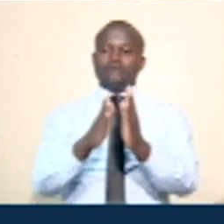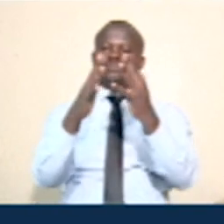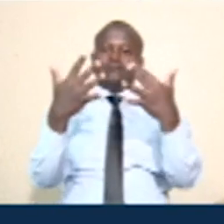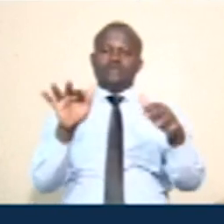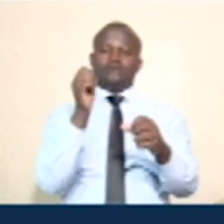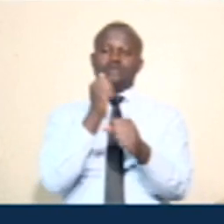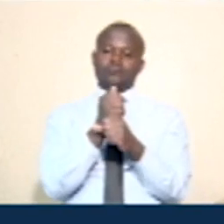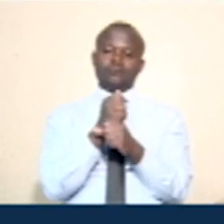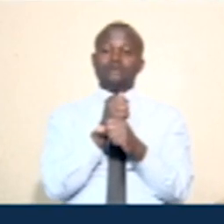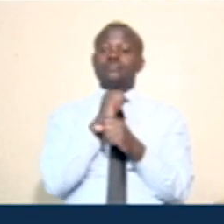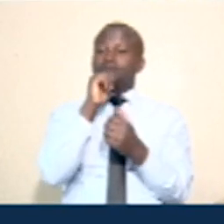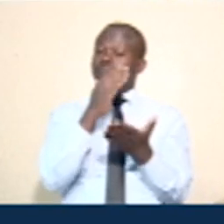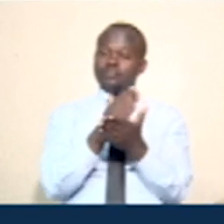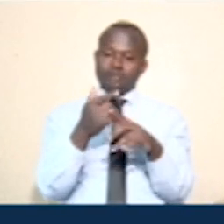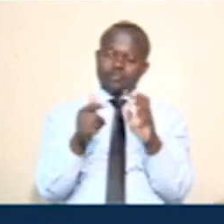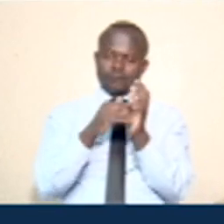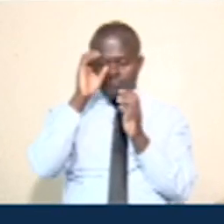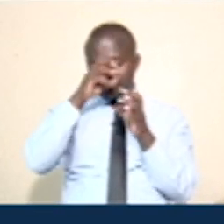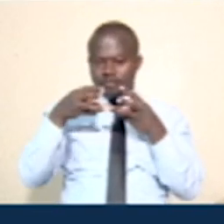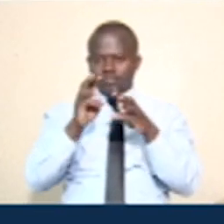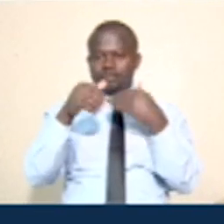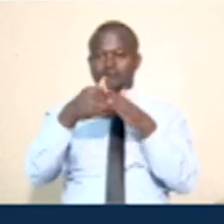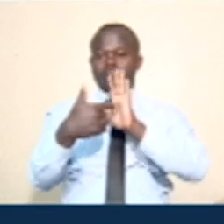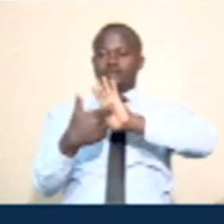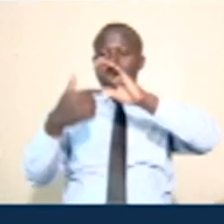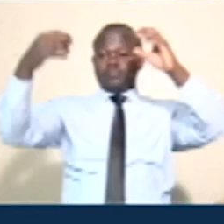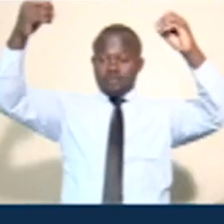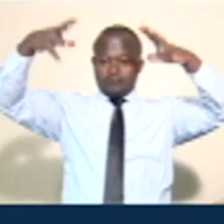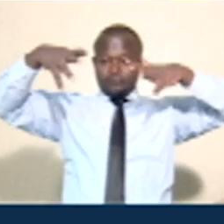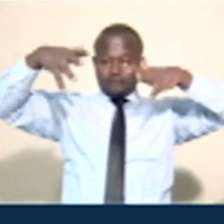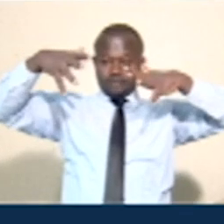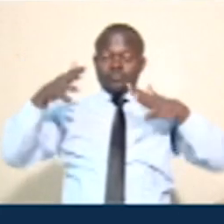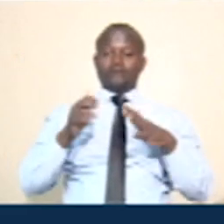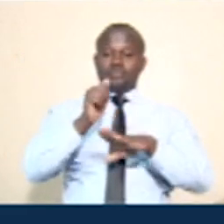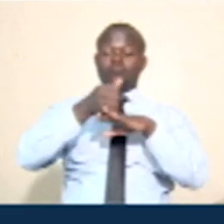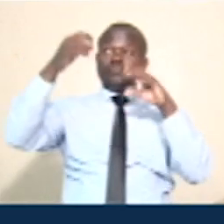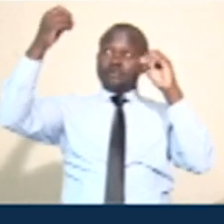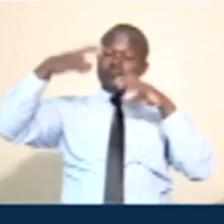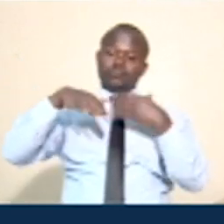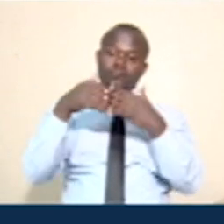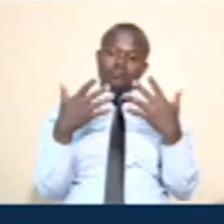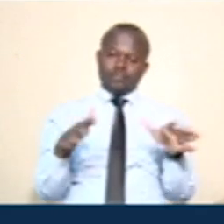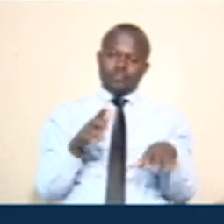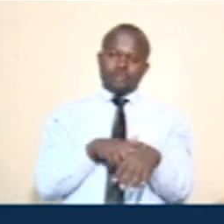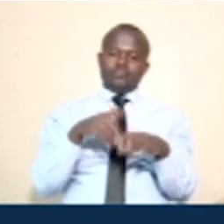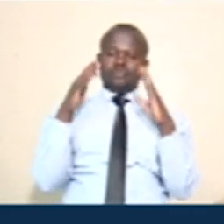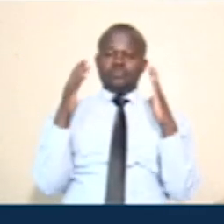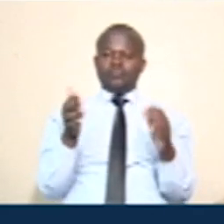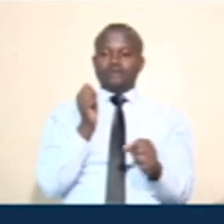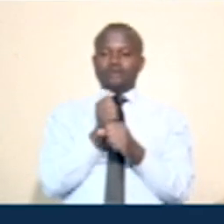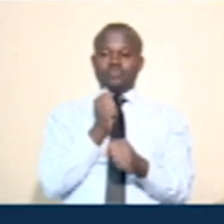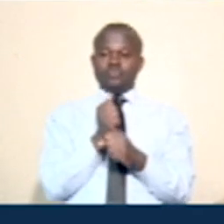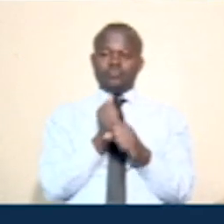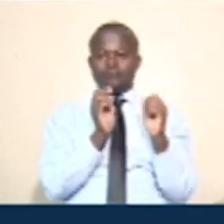imaze gukorwa ntibarekeyeho ahubwo bashatse uburyo imurikirwa ni muri urwo rwego bashyizeho amatara yaramaze igihe